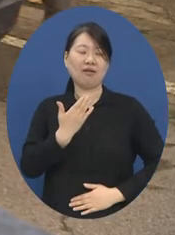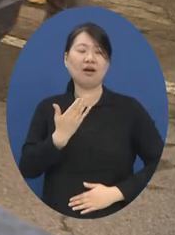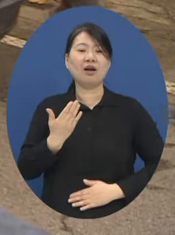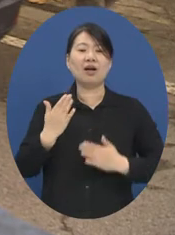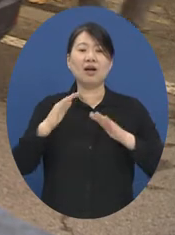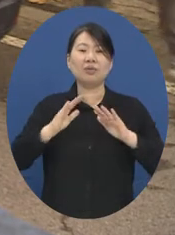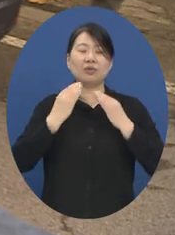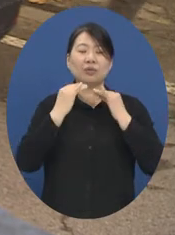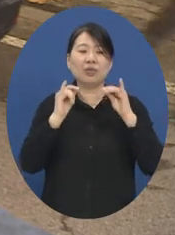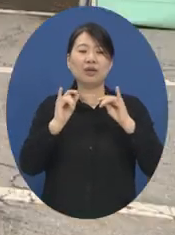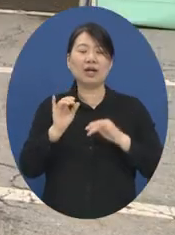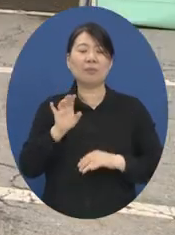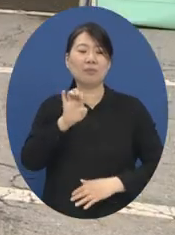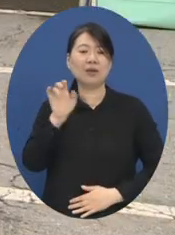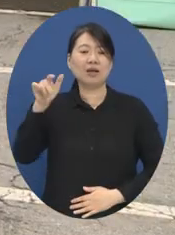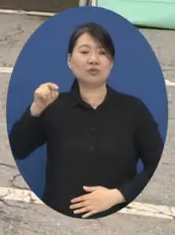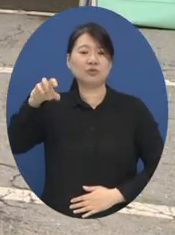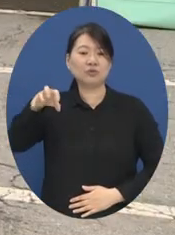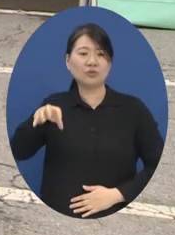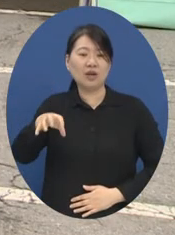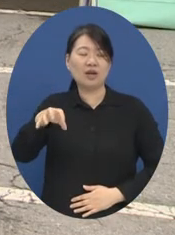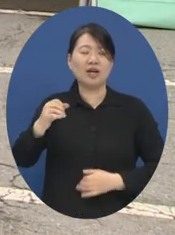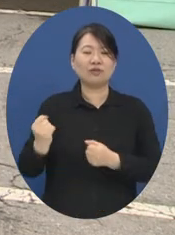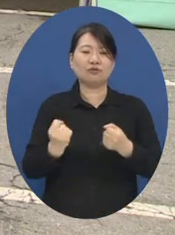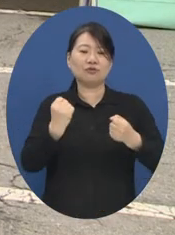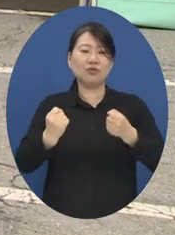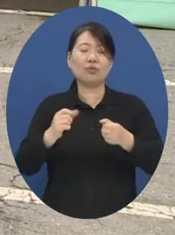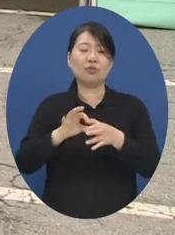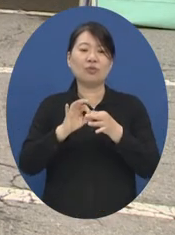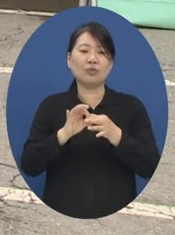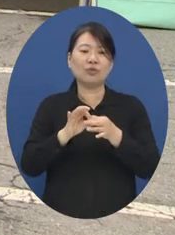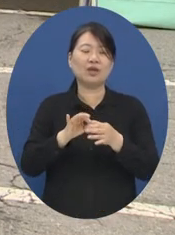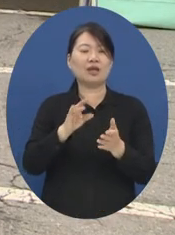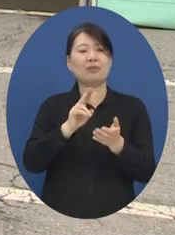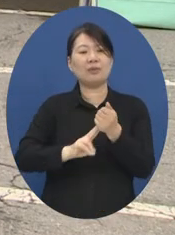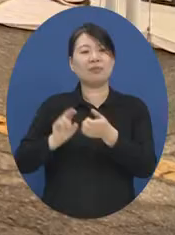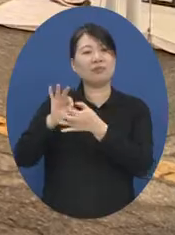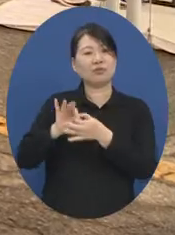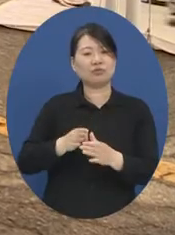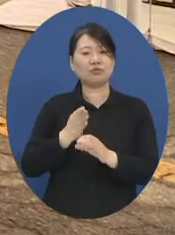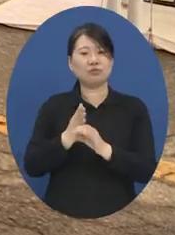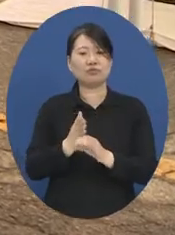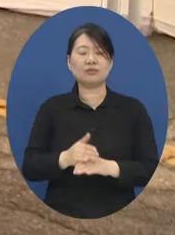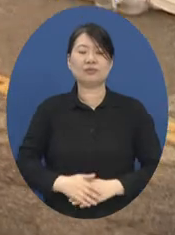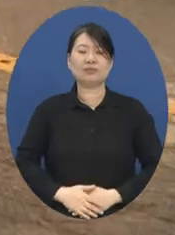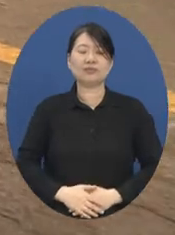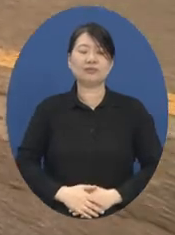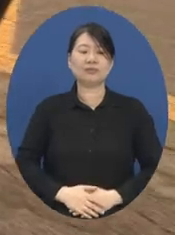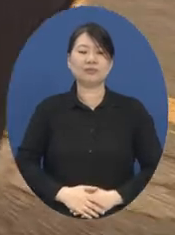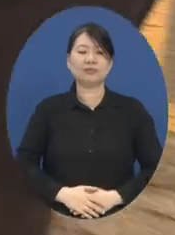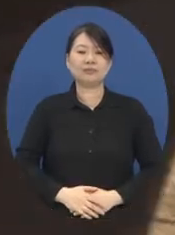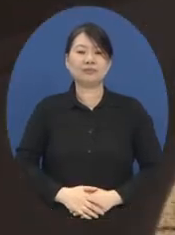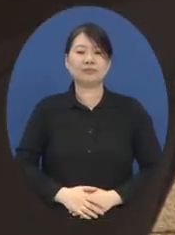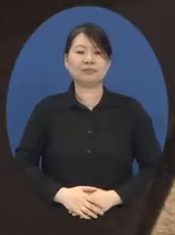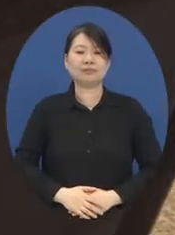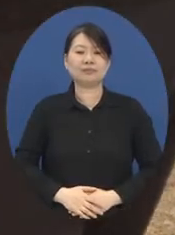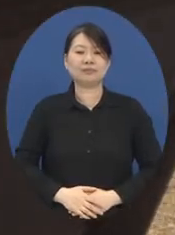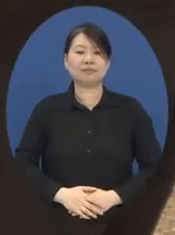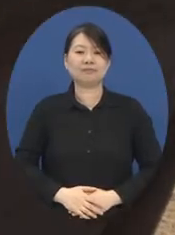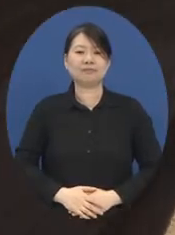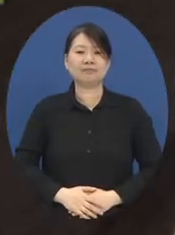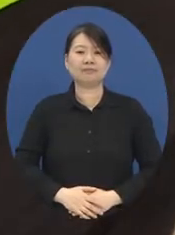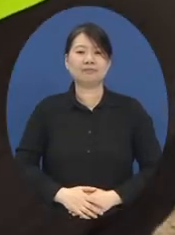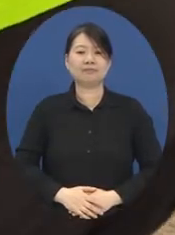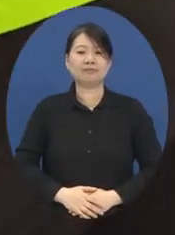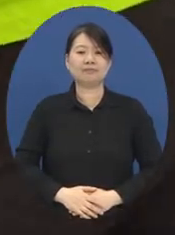토요일 의 파주 임진각에서 도 드라이브 스스로 농산물 판매를 이어갈 예정입니다 경기 줄 tv 김태 입니다